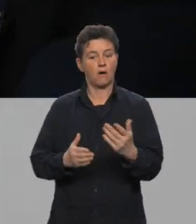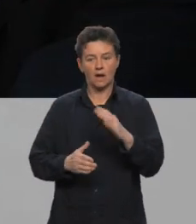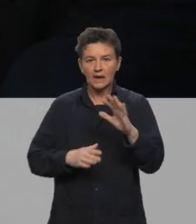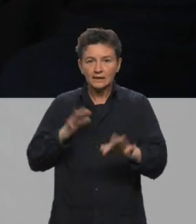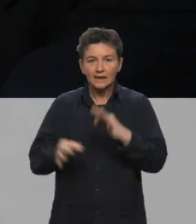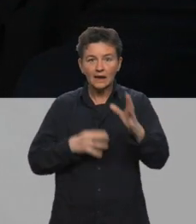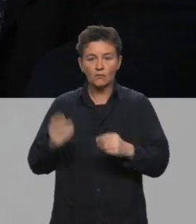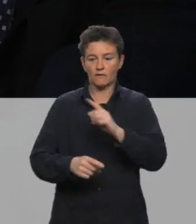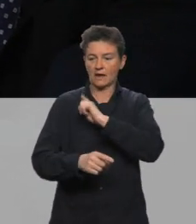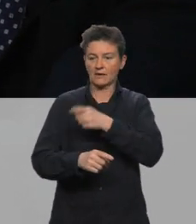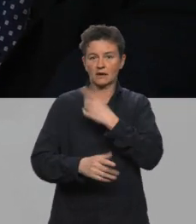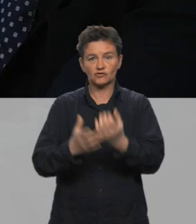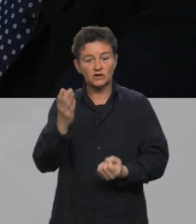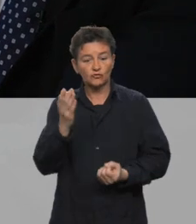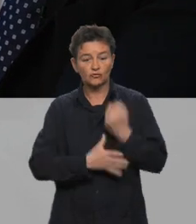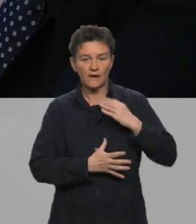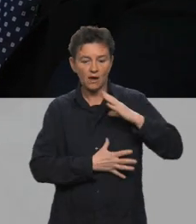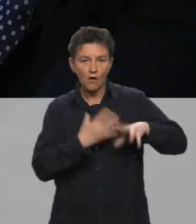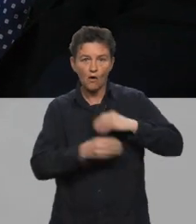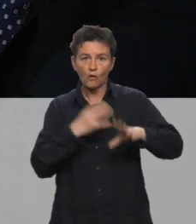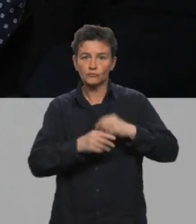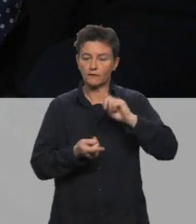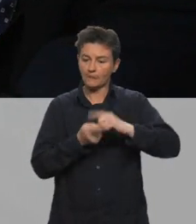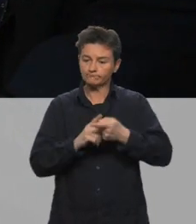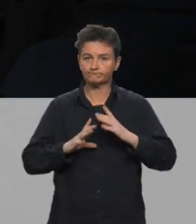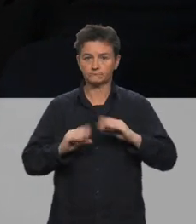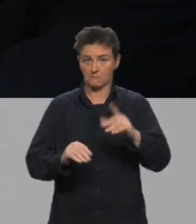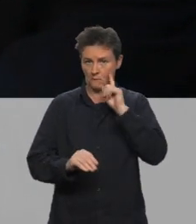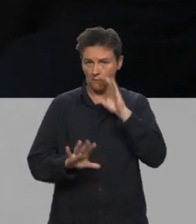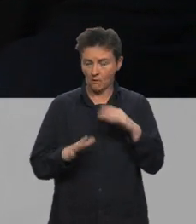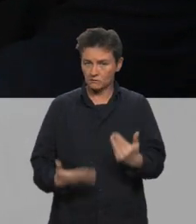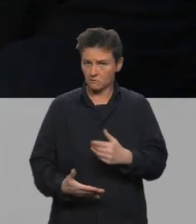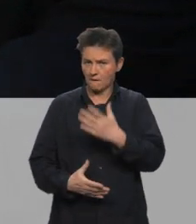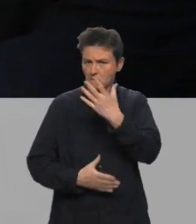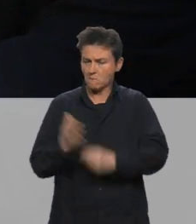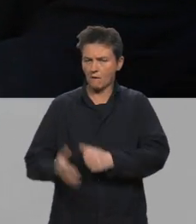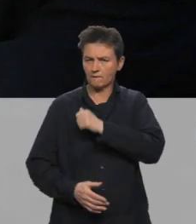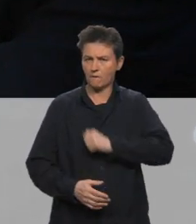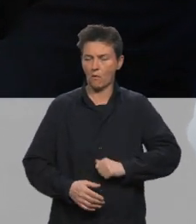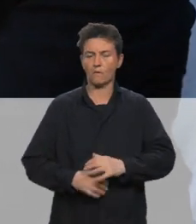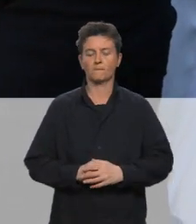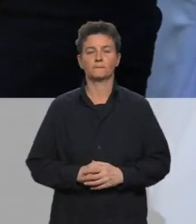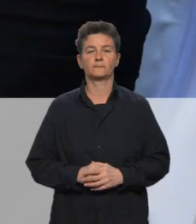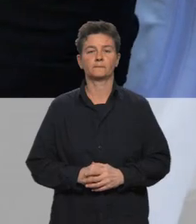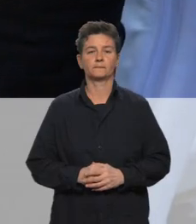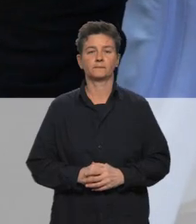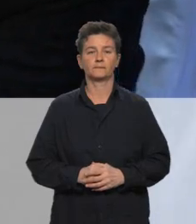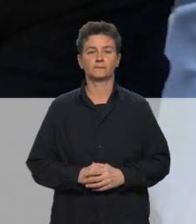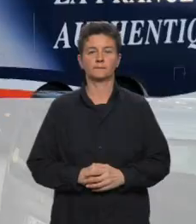œuvre l'énergie nouvelle et renouvelable qui nous fait si cruellement défaut